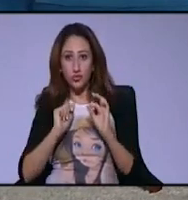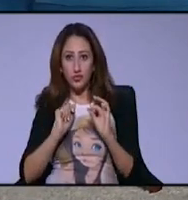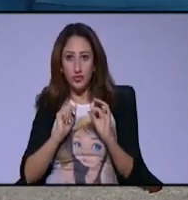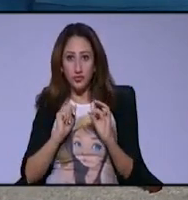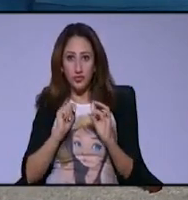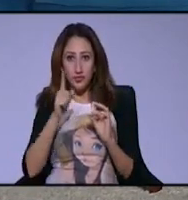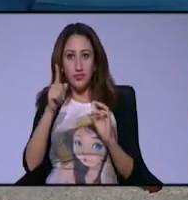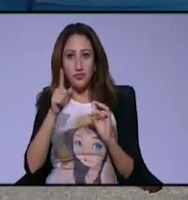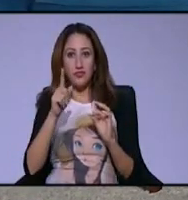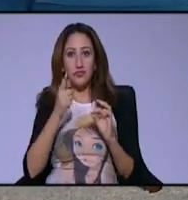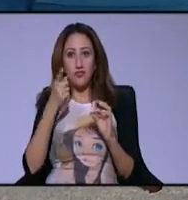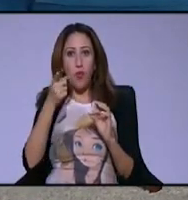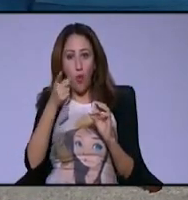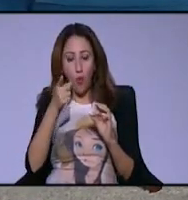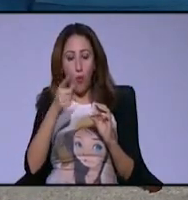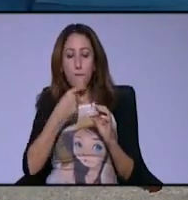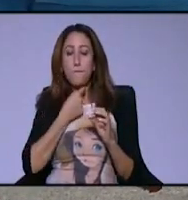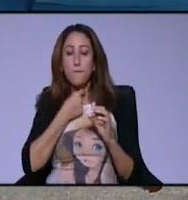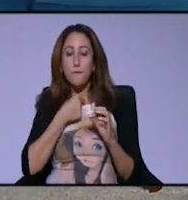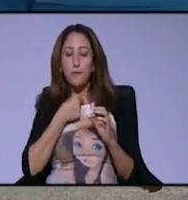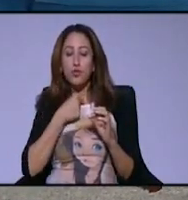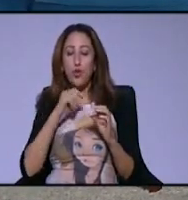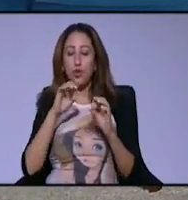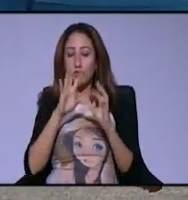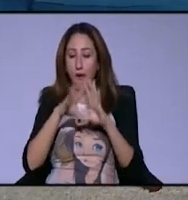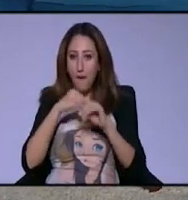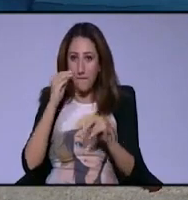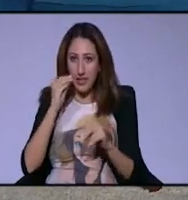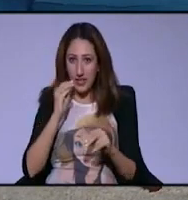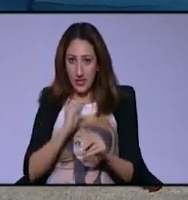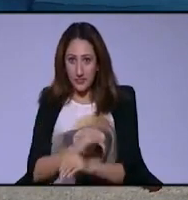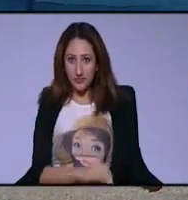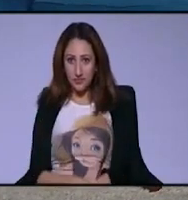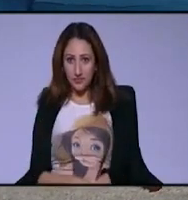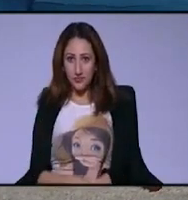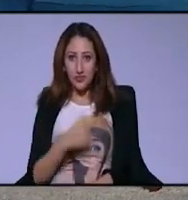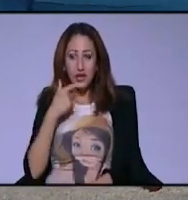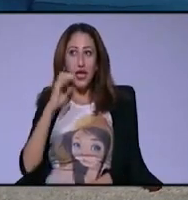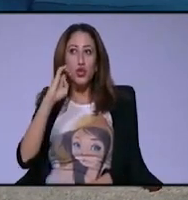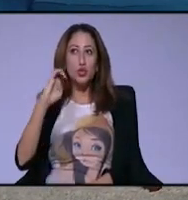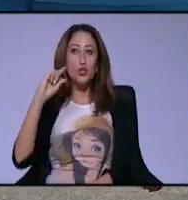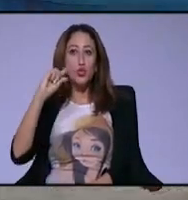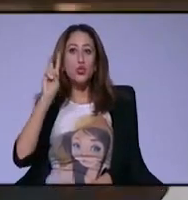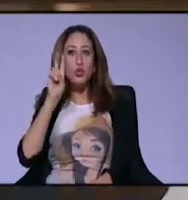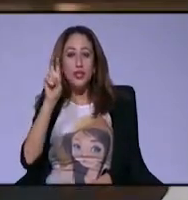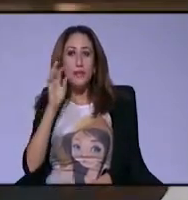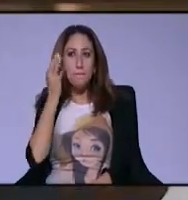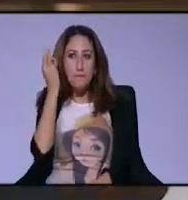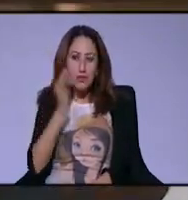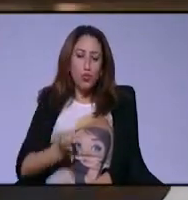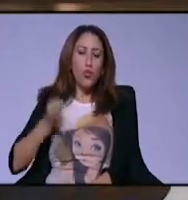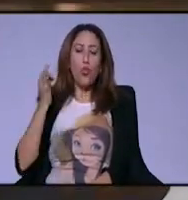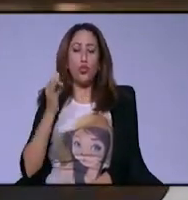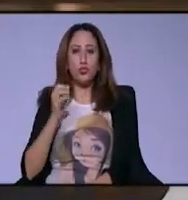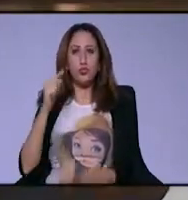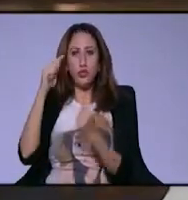كده. فهو بيرقع مثلا مشت جدة جدة يعني عالم يعني جليل في مثل